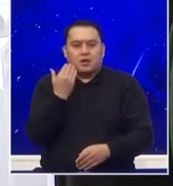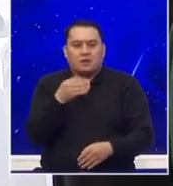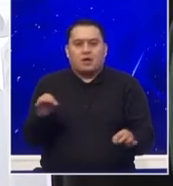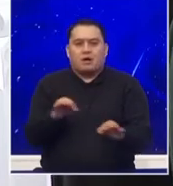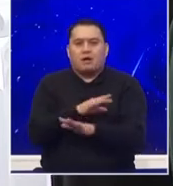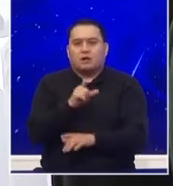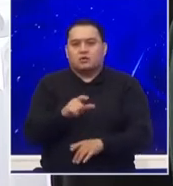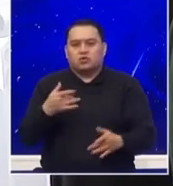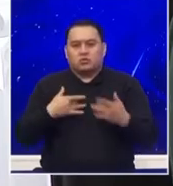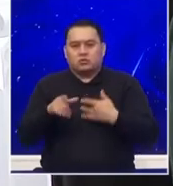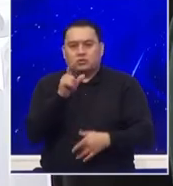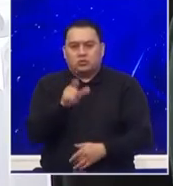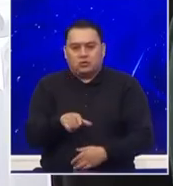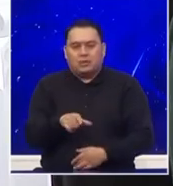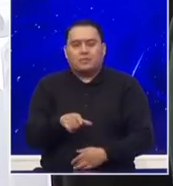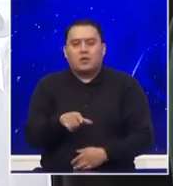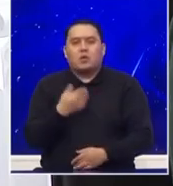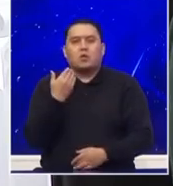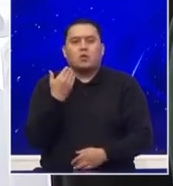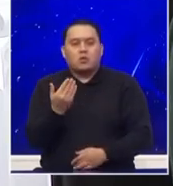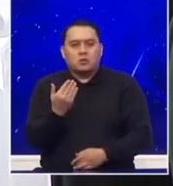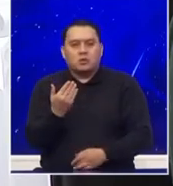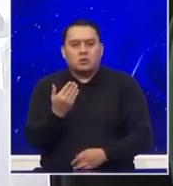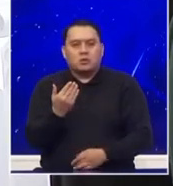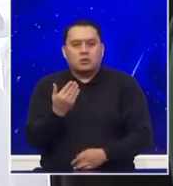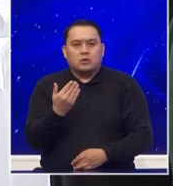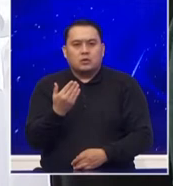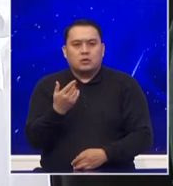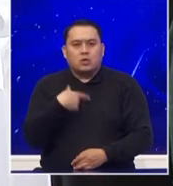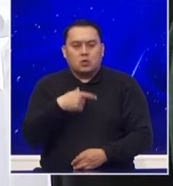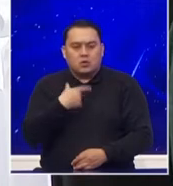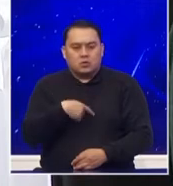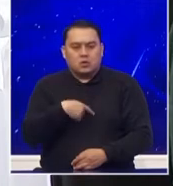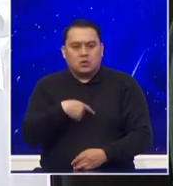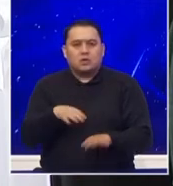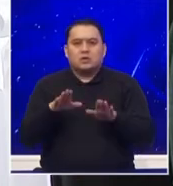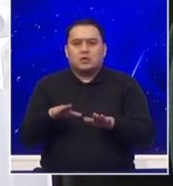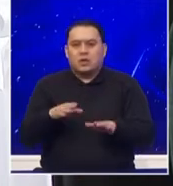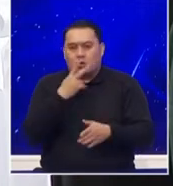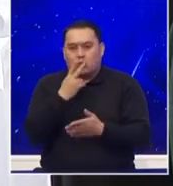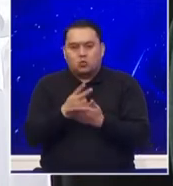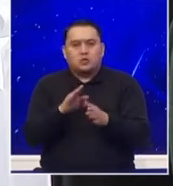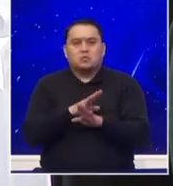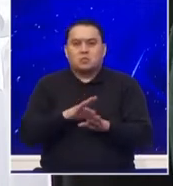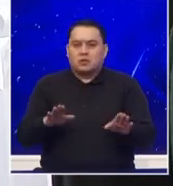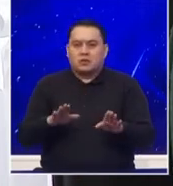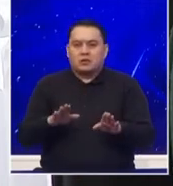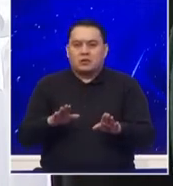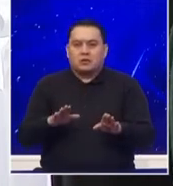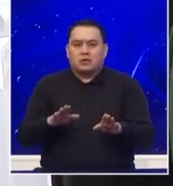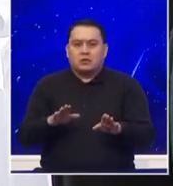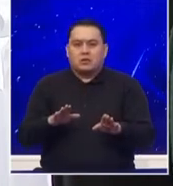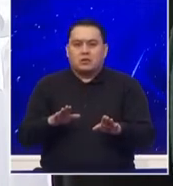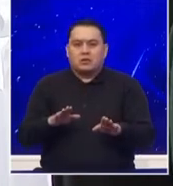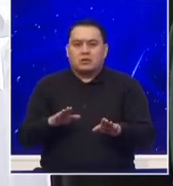емес. Сонымен қатар ол кісі өзі осы тек сахнада ғана ән айтып қана қоймай, артынан